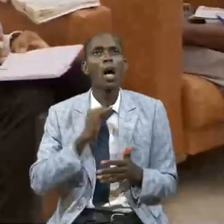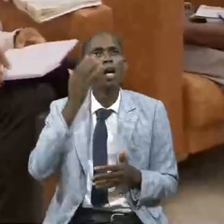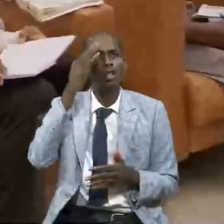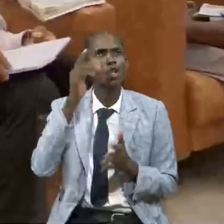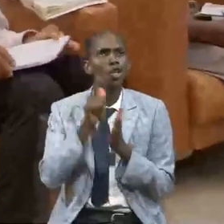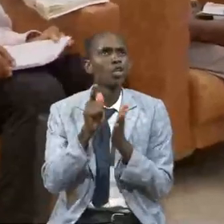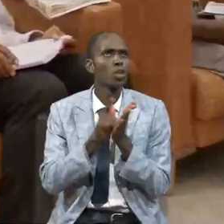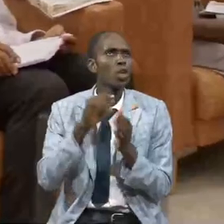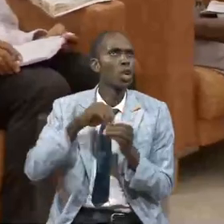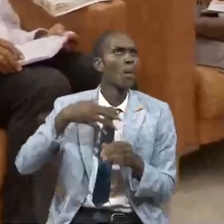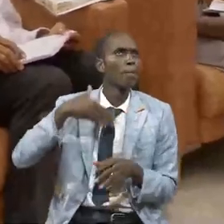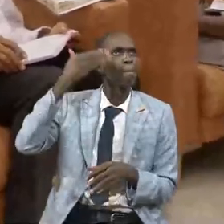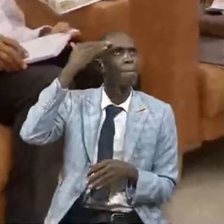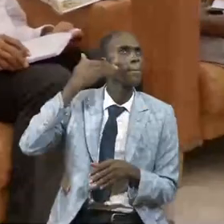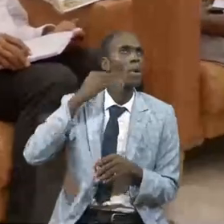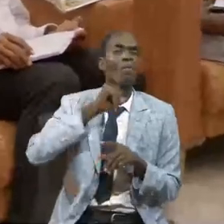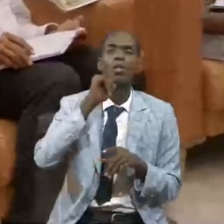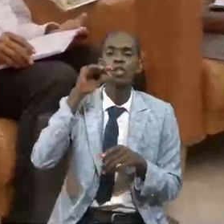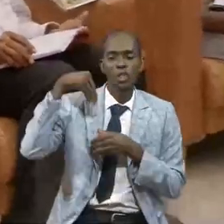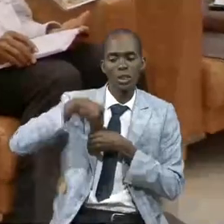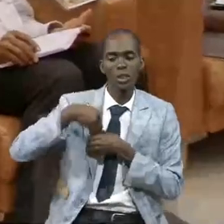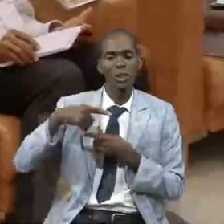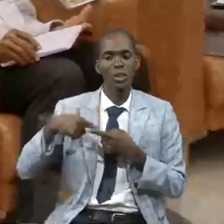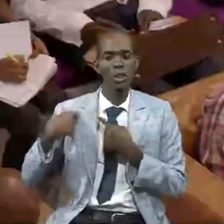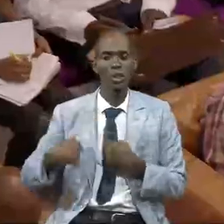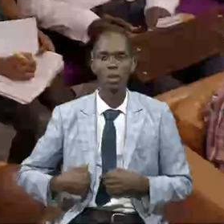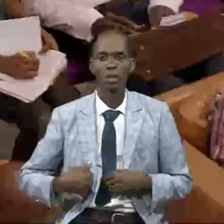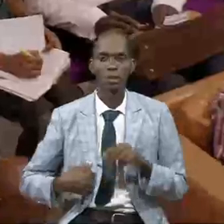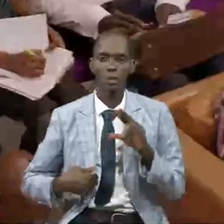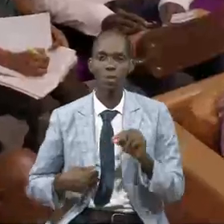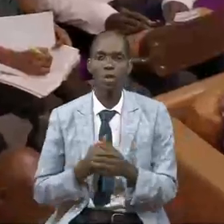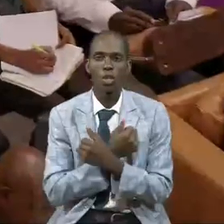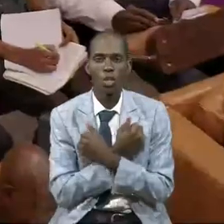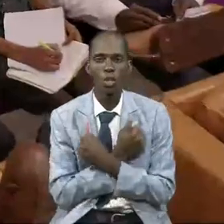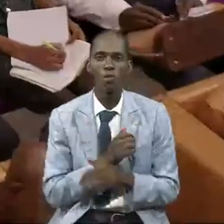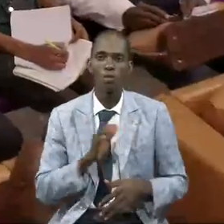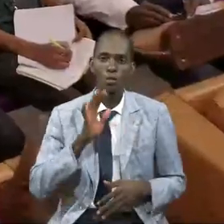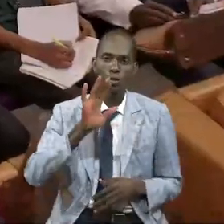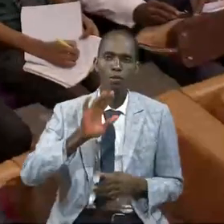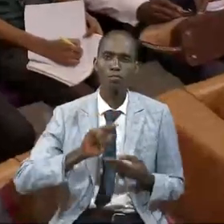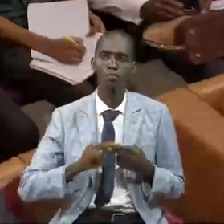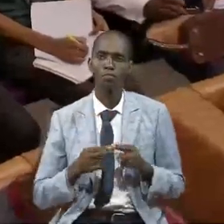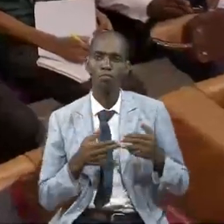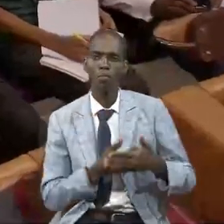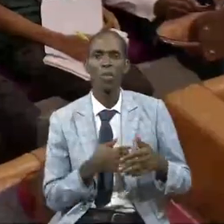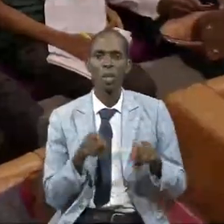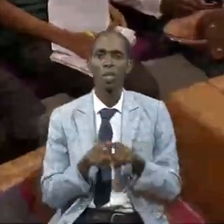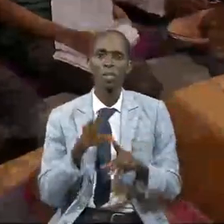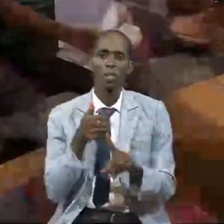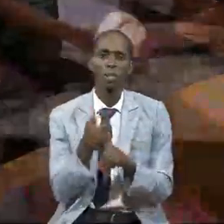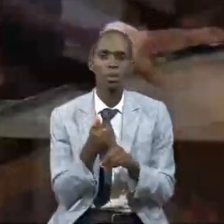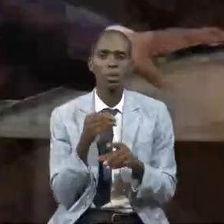par amour, pas seulement avoir la chose dans la tête et non dans le cœur. Aimez votre prochain comme vous-même. Voyons le